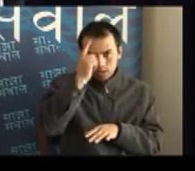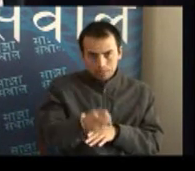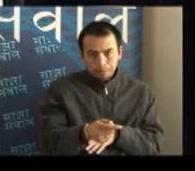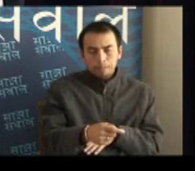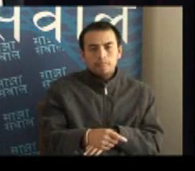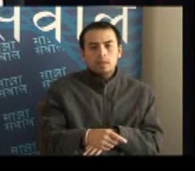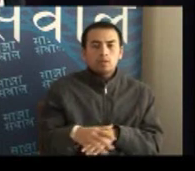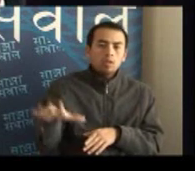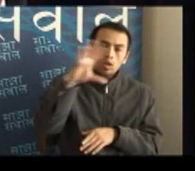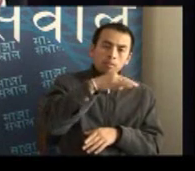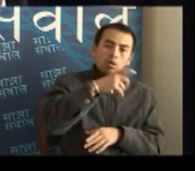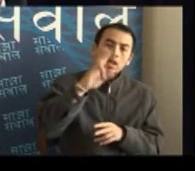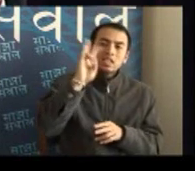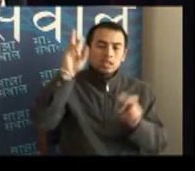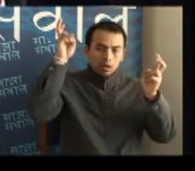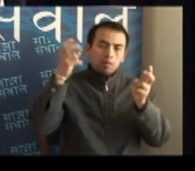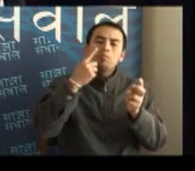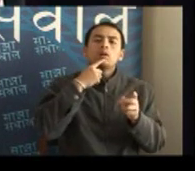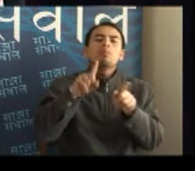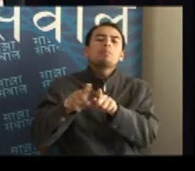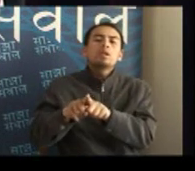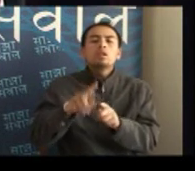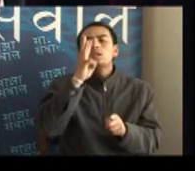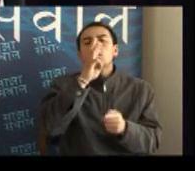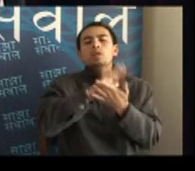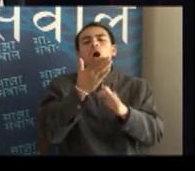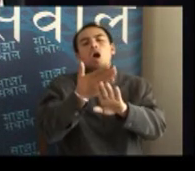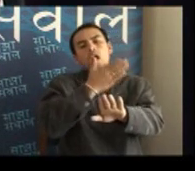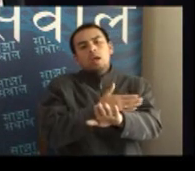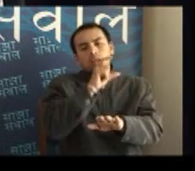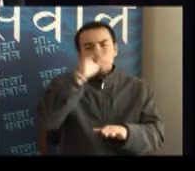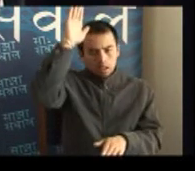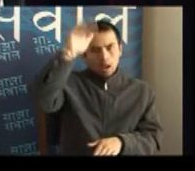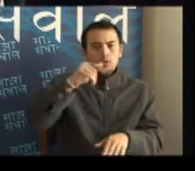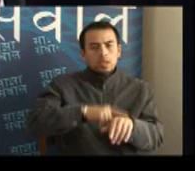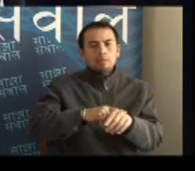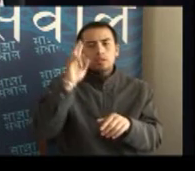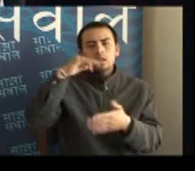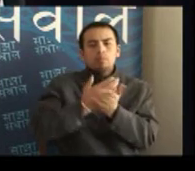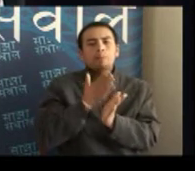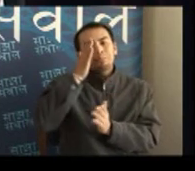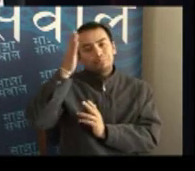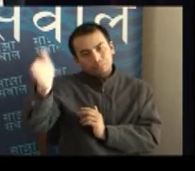र सबैका लागि शिक्षा भनिए पनि म एकचोटि 3 महिना अगाडि नेपाल आउँदा शिक्षा